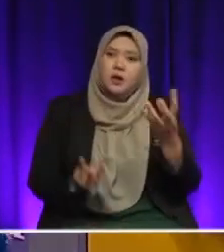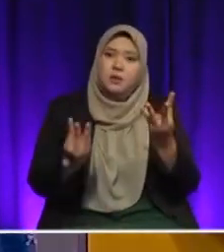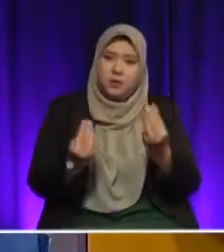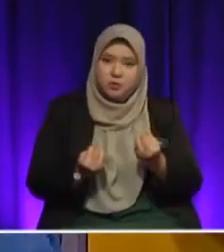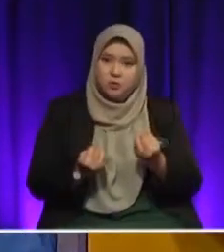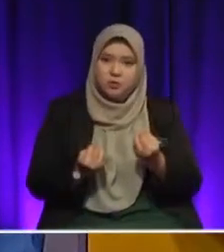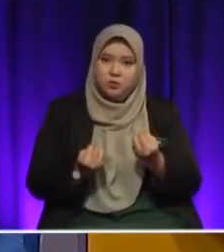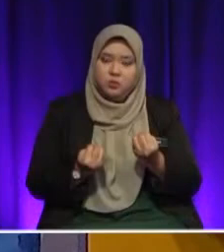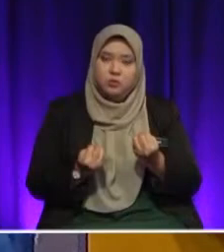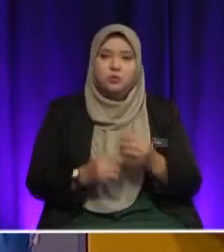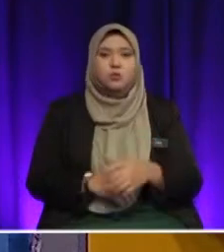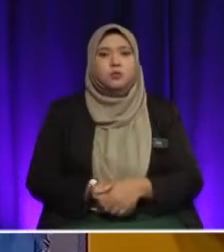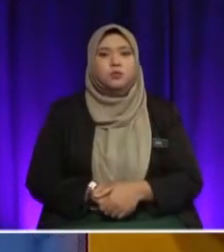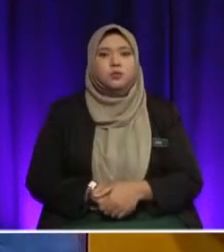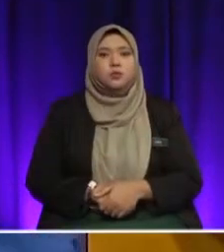jadi